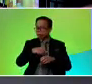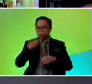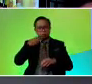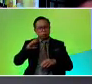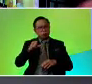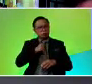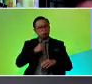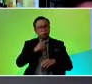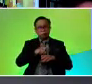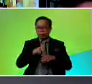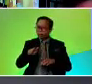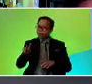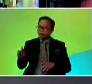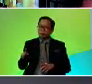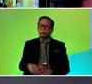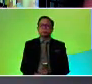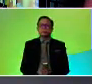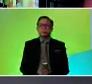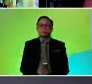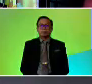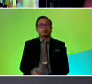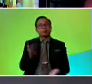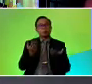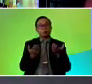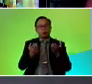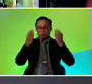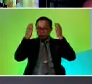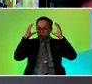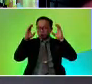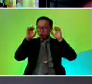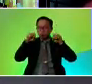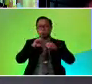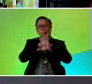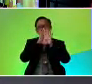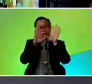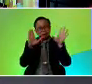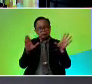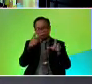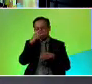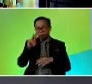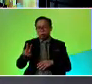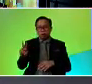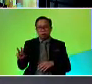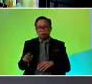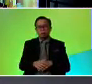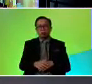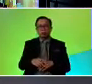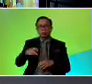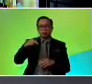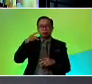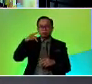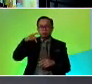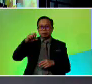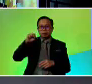kepada kanak-kanak Jadi mungkin dari segi itu untuk anak-anak nih mungkin dari segi psikologinya